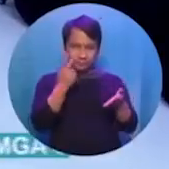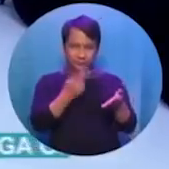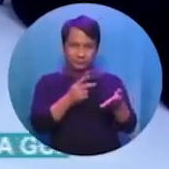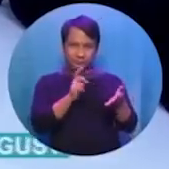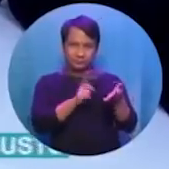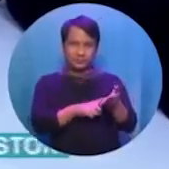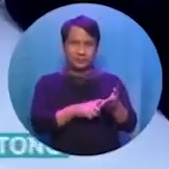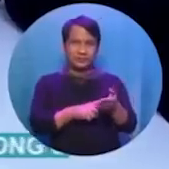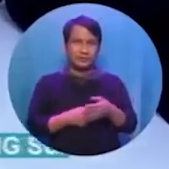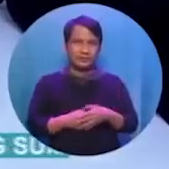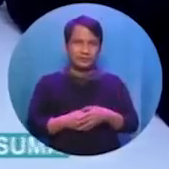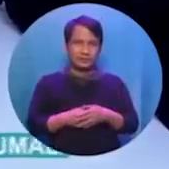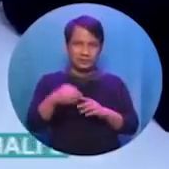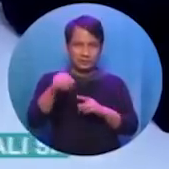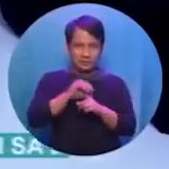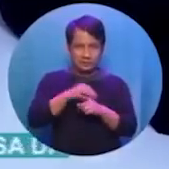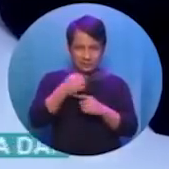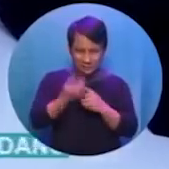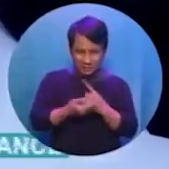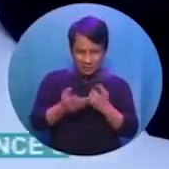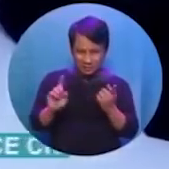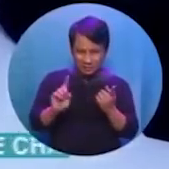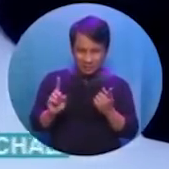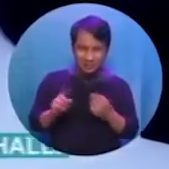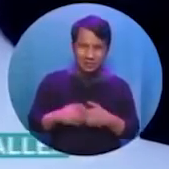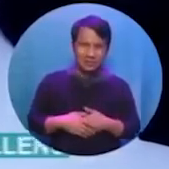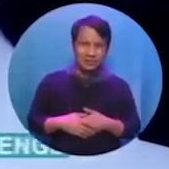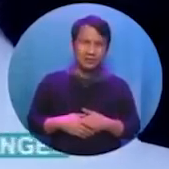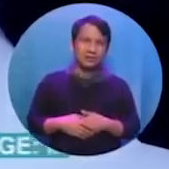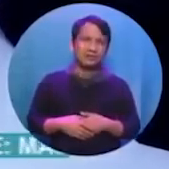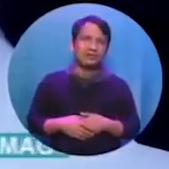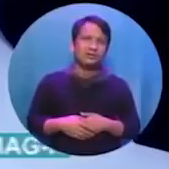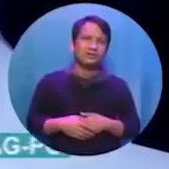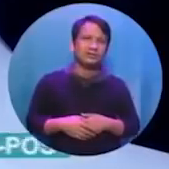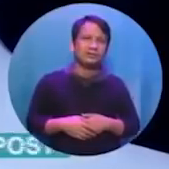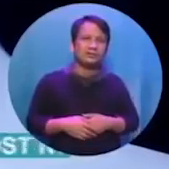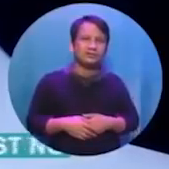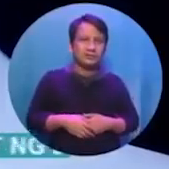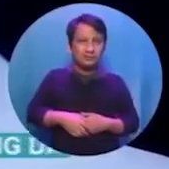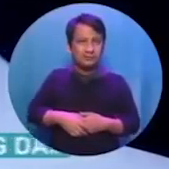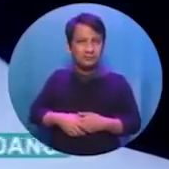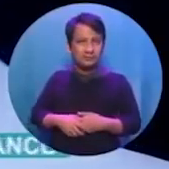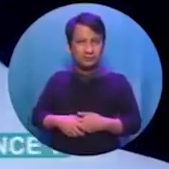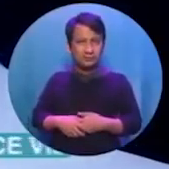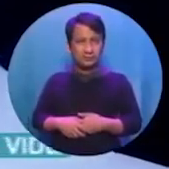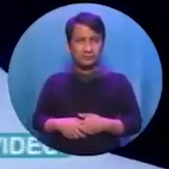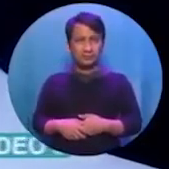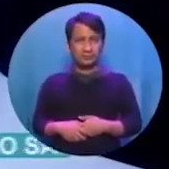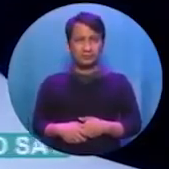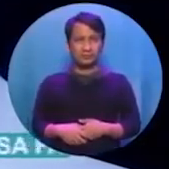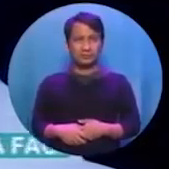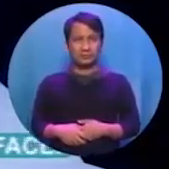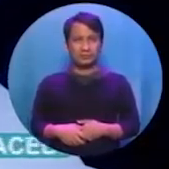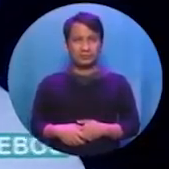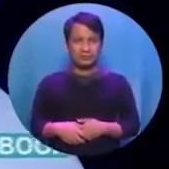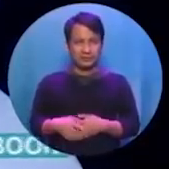Ito, may saging. Ano ba yung saging ba yan? Hindi, saging ni Pasing. Ha? Sige pa, padala pa kayo. O, ito.